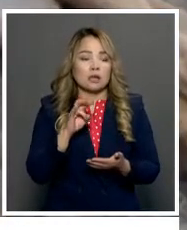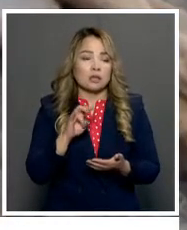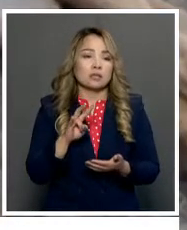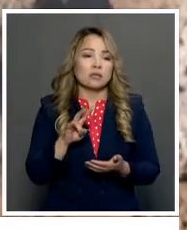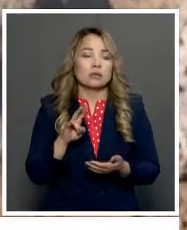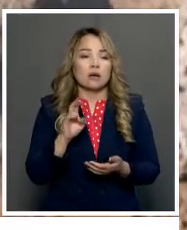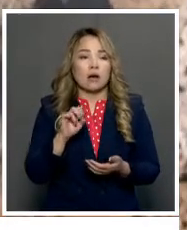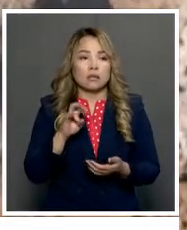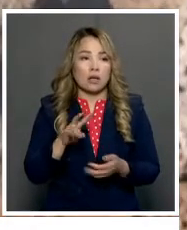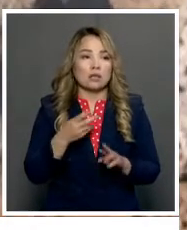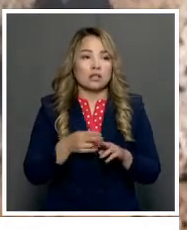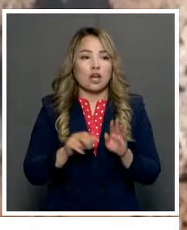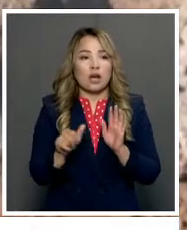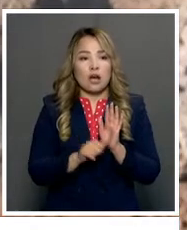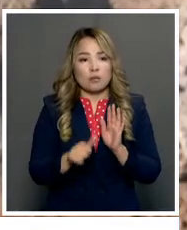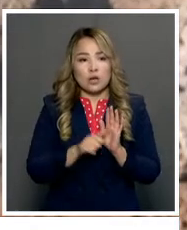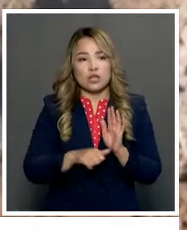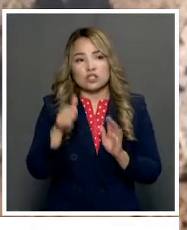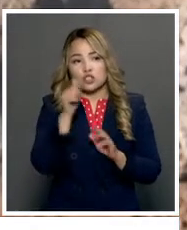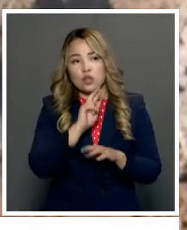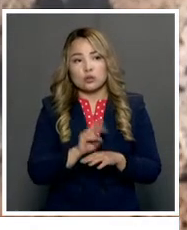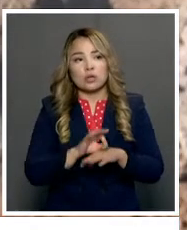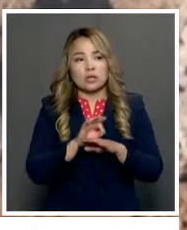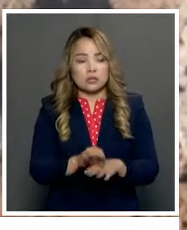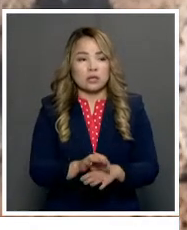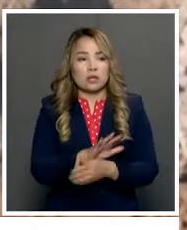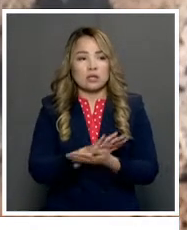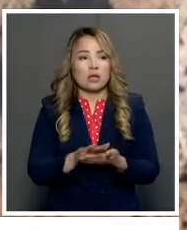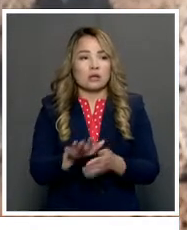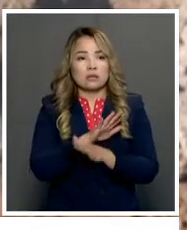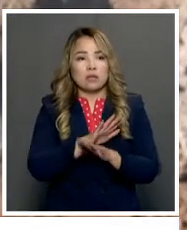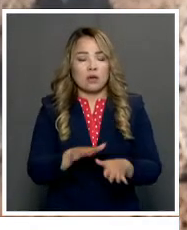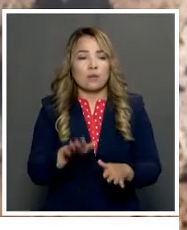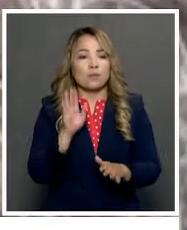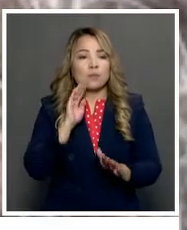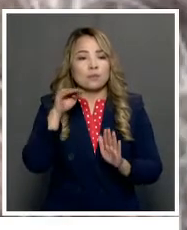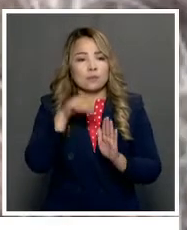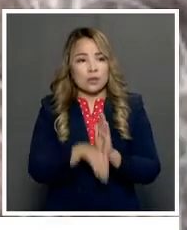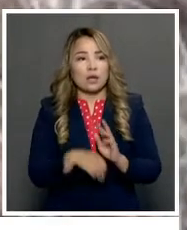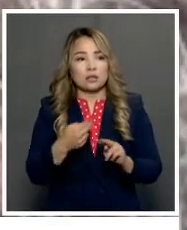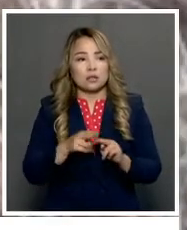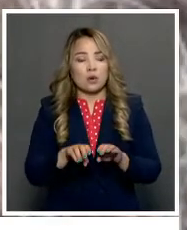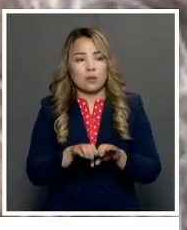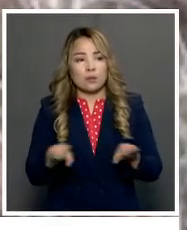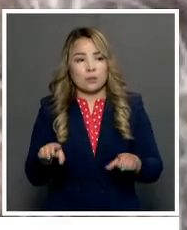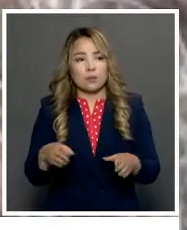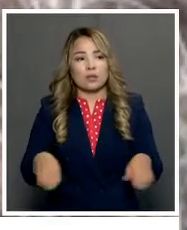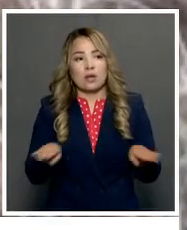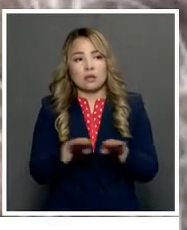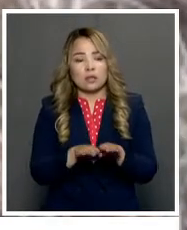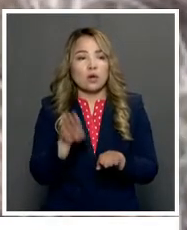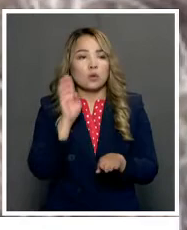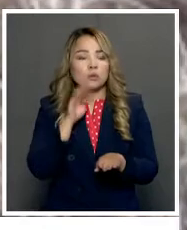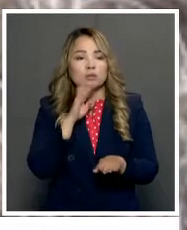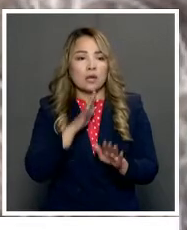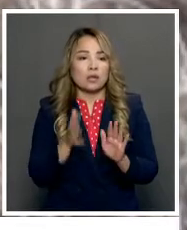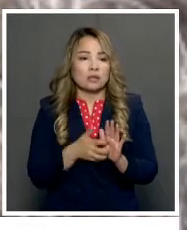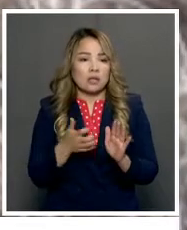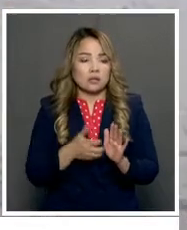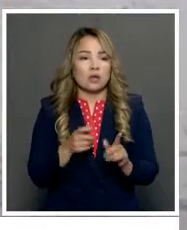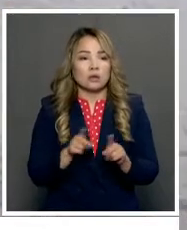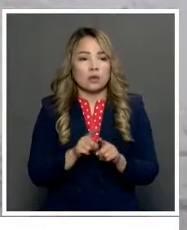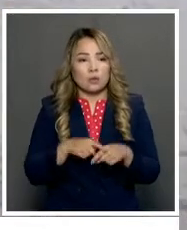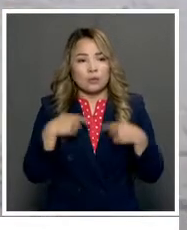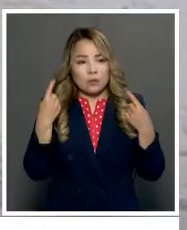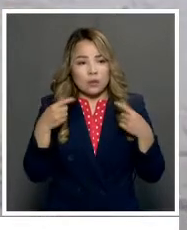берілгелі 60 жылдан бері жөндеу көрмеген, тазартылмаған. Сол себепті су арналары бітеліп қалған. Далада су таппай шүлдеген көтерем